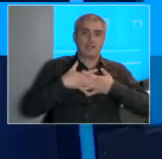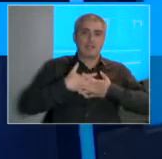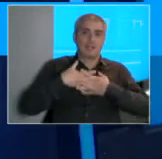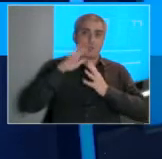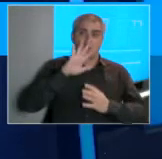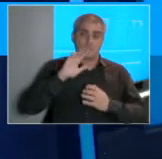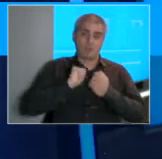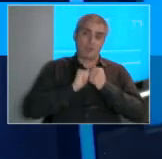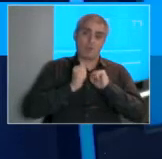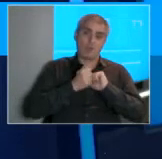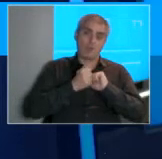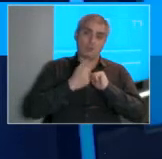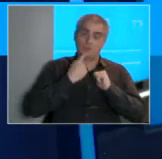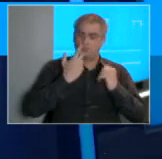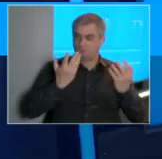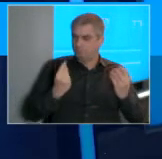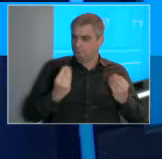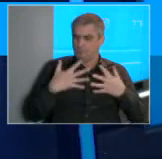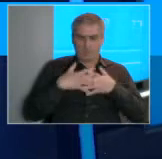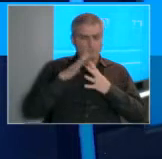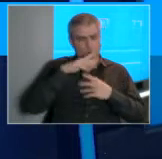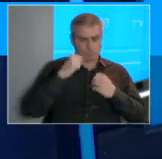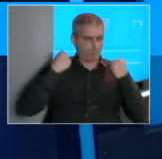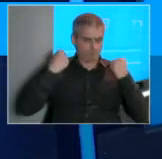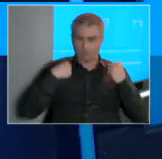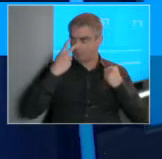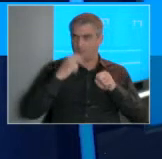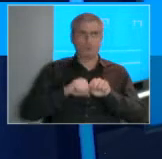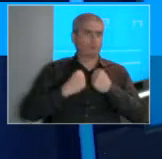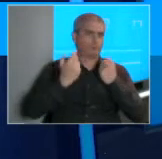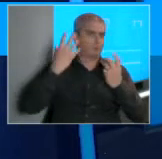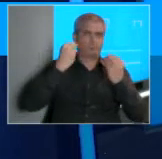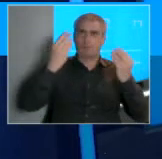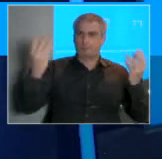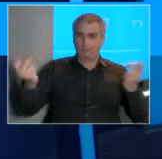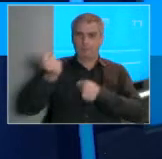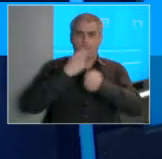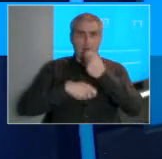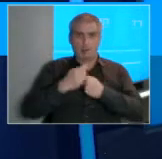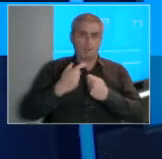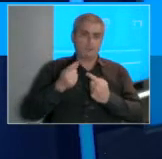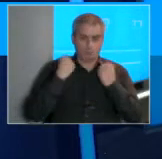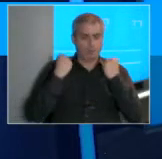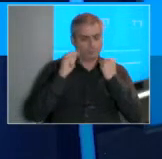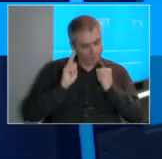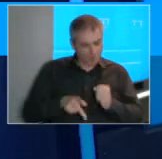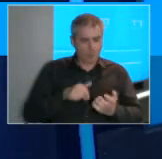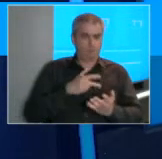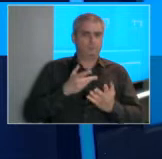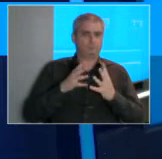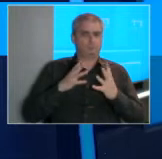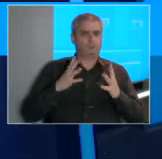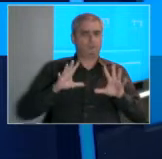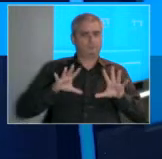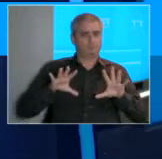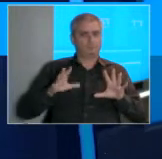האירופי, או שאנחנו אומרים, רגע, האיחוד האירופי הוא חזק, ראינו משברים לא מעטים כלכליים, הוא חזק והוא יכול